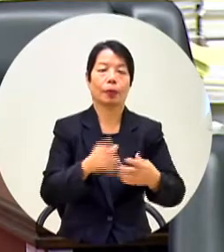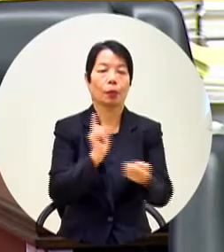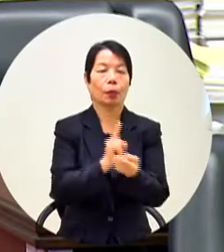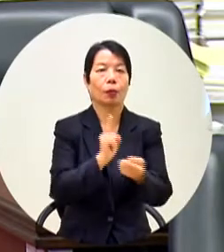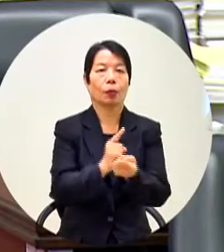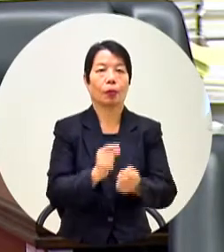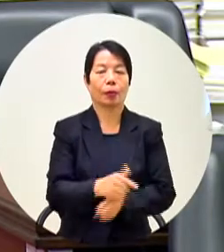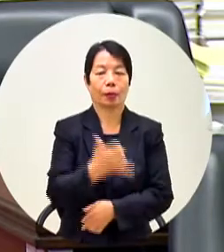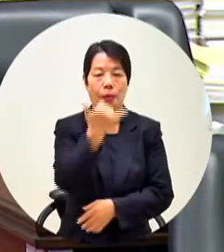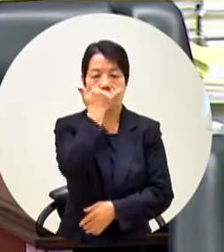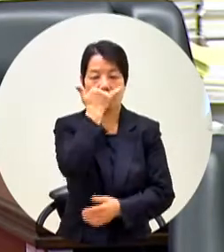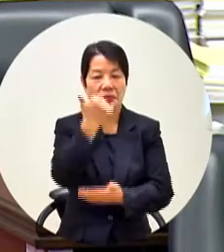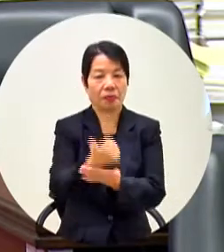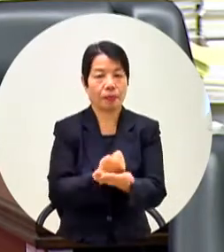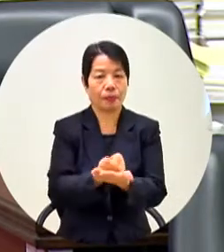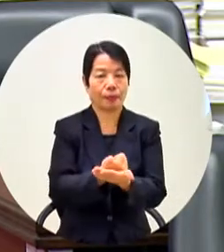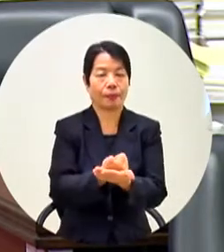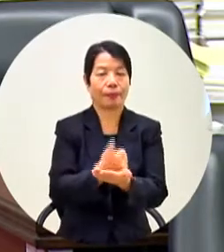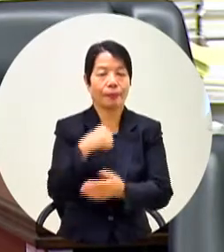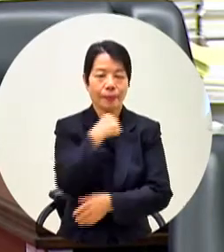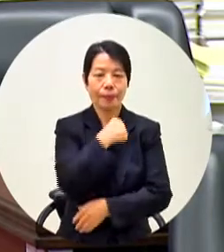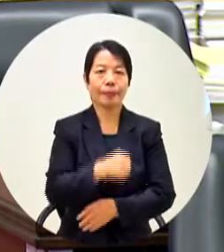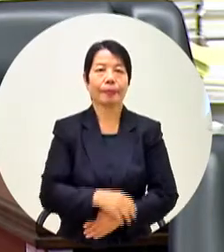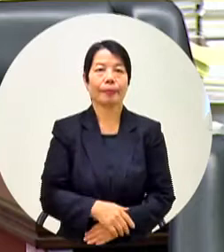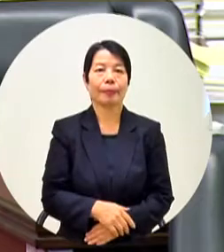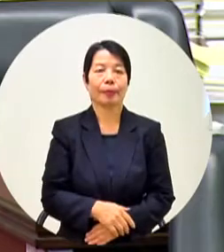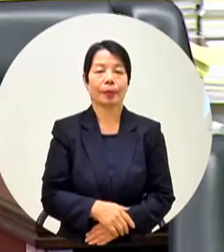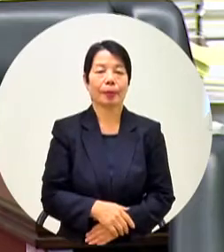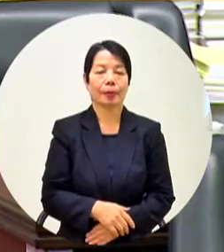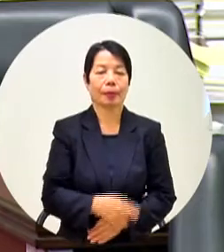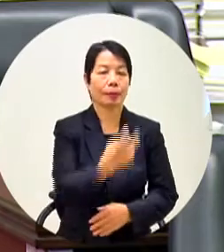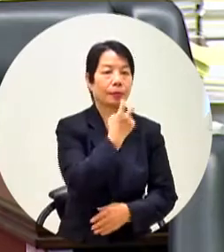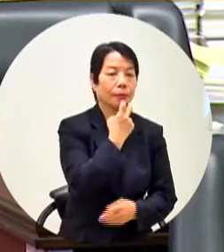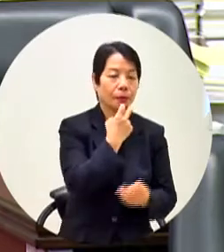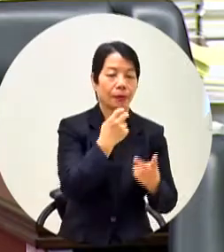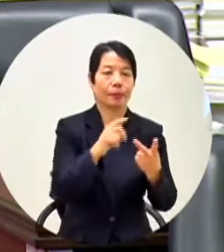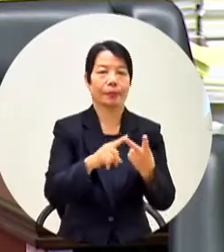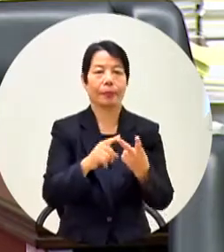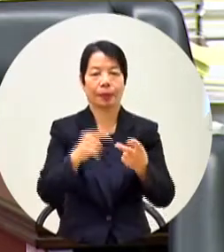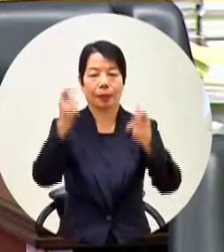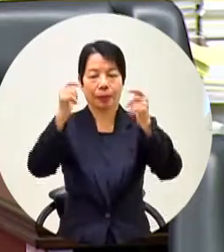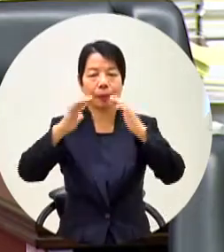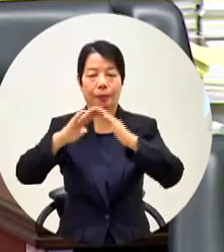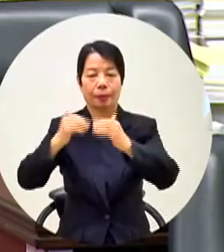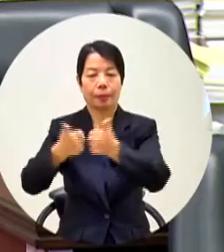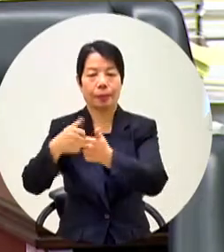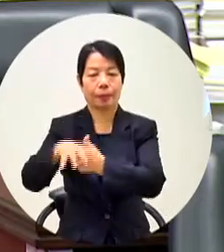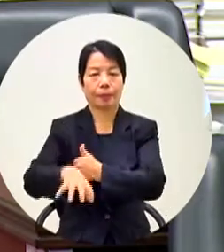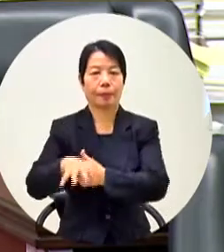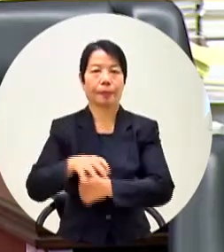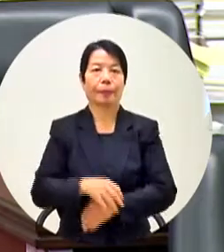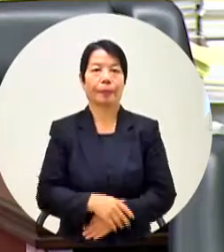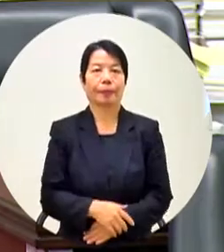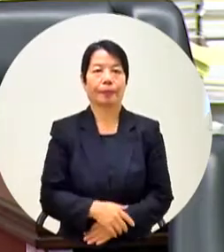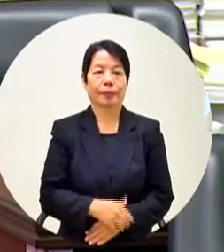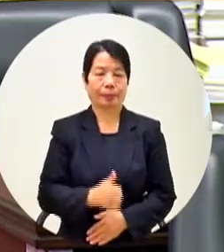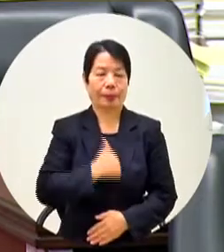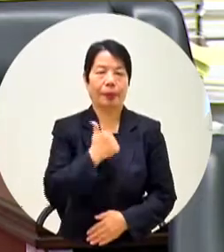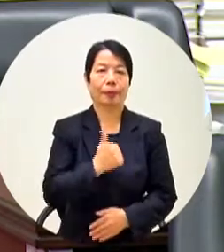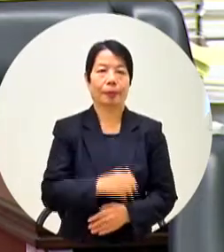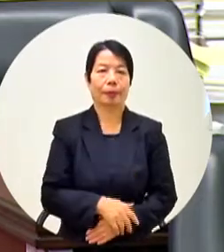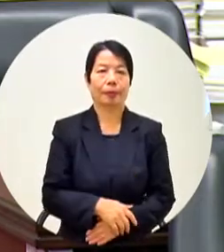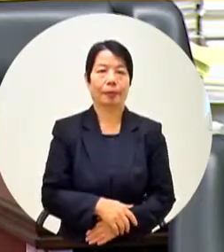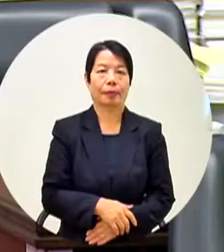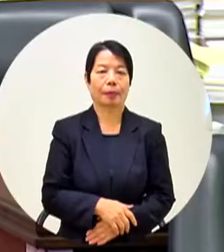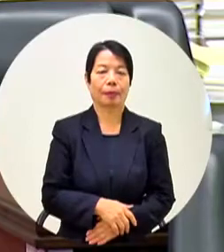进口来台湾。包括伫中央，包括伫咱高雄市议会，讲实在耽误足